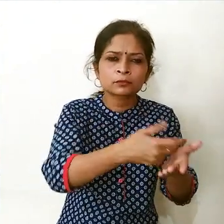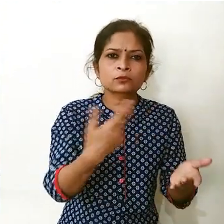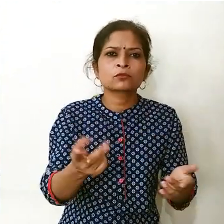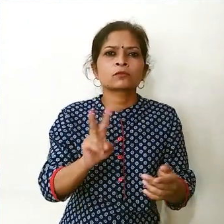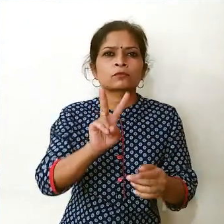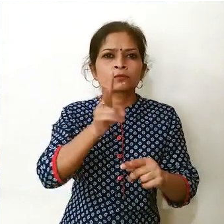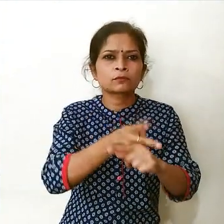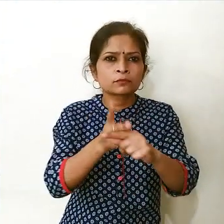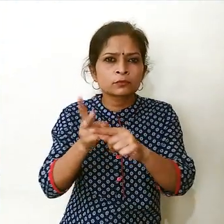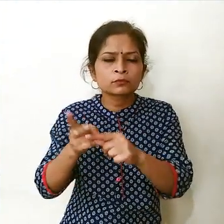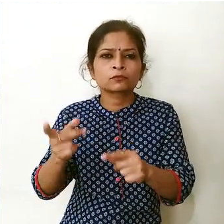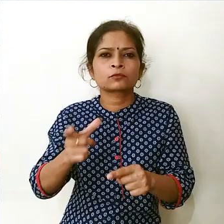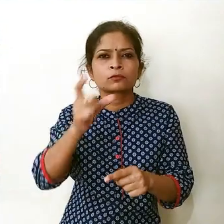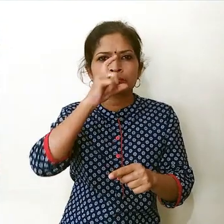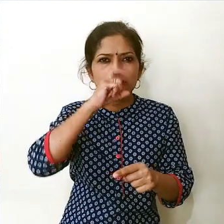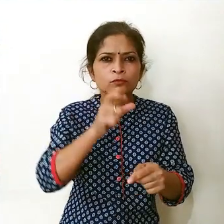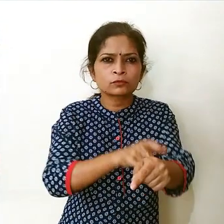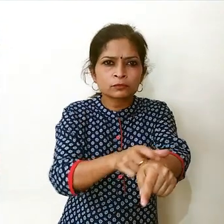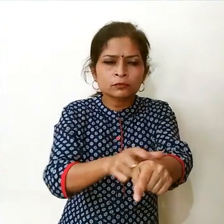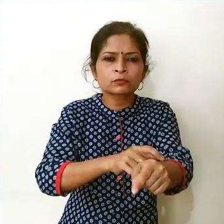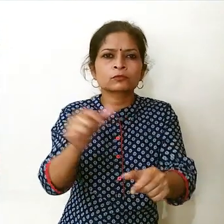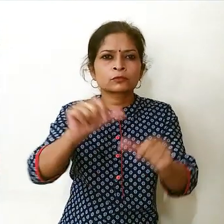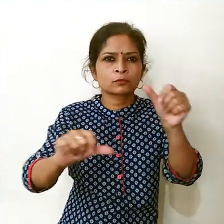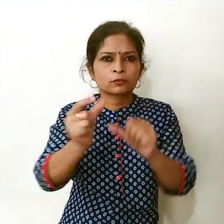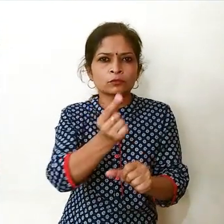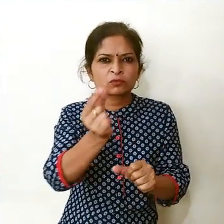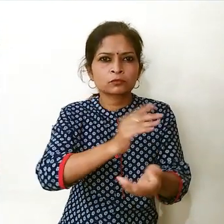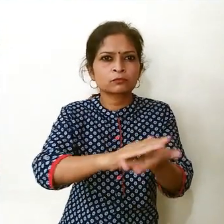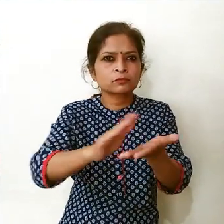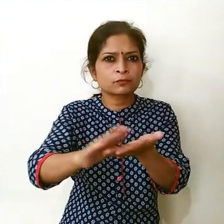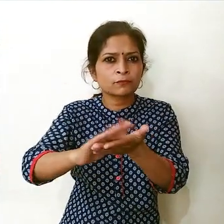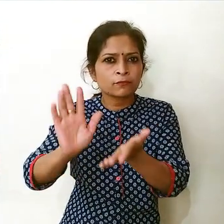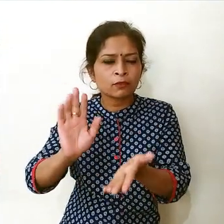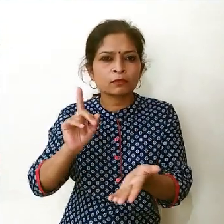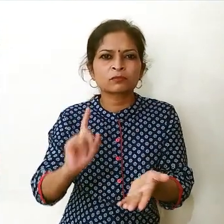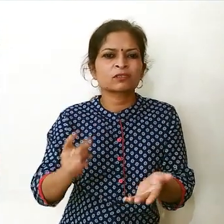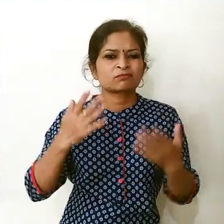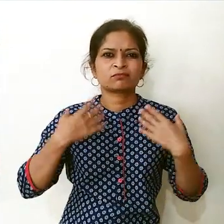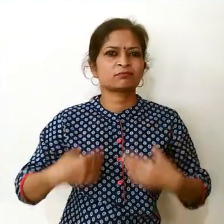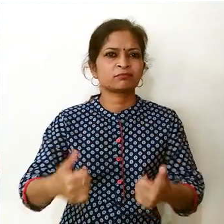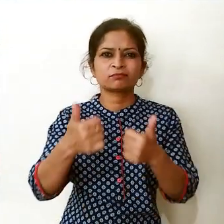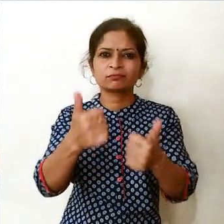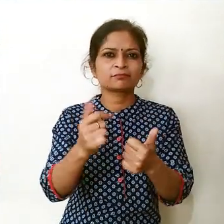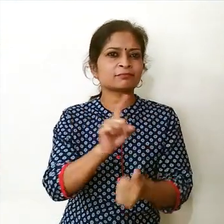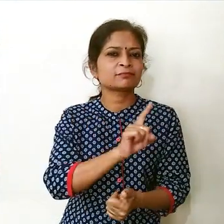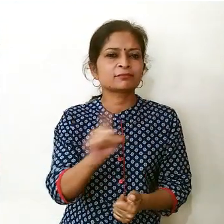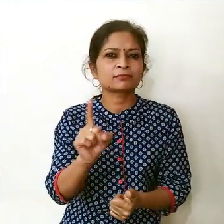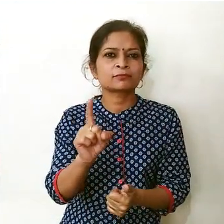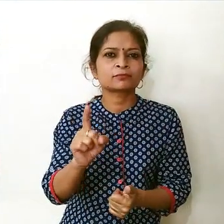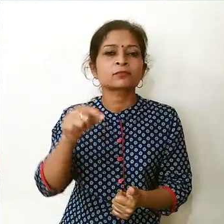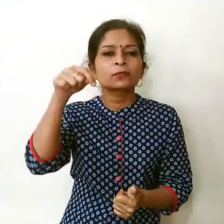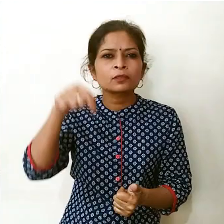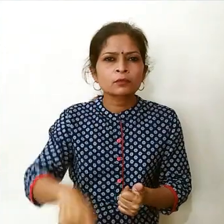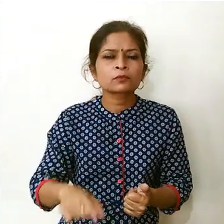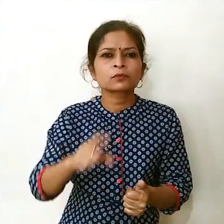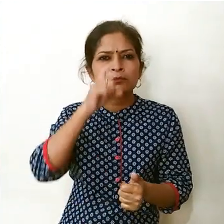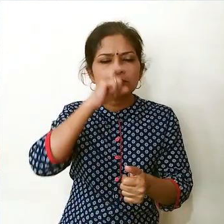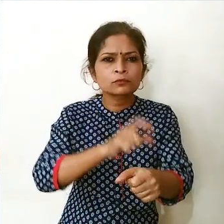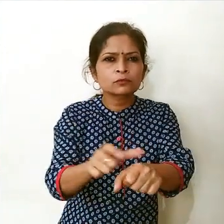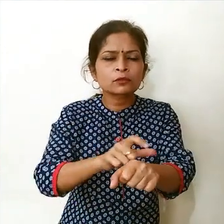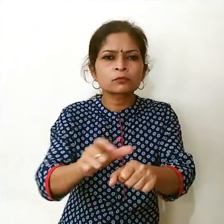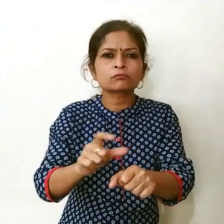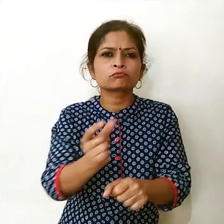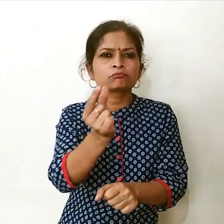फिर किसी और केमिकल की मनद से इसको साफ कर रहे हैं। जबकि ऐसा करना हमारे स्वास्त के लिए अच्छा नहीं है। तो अगर